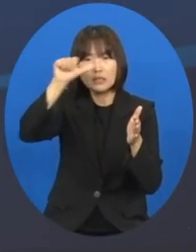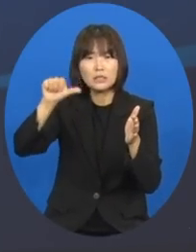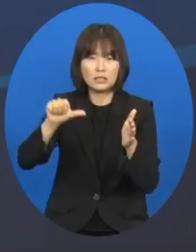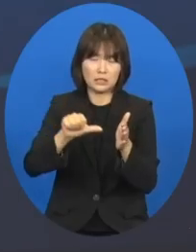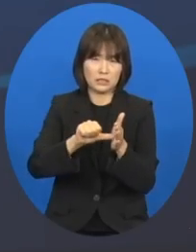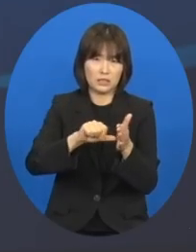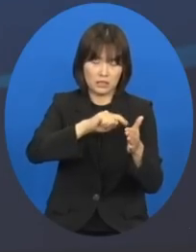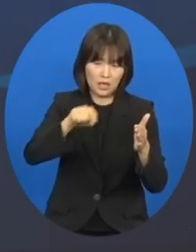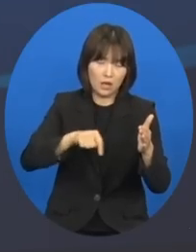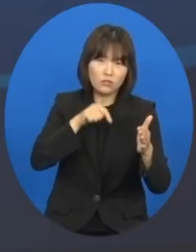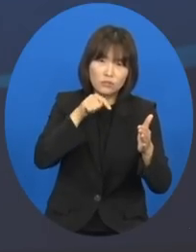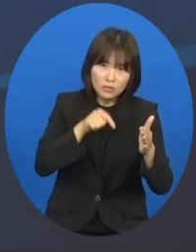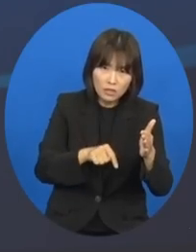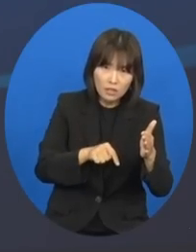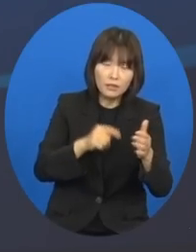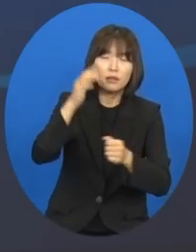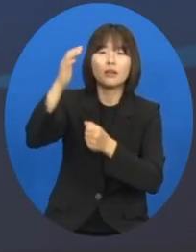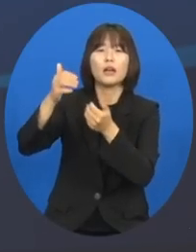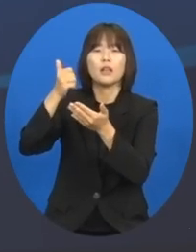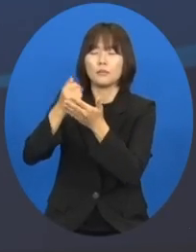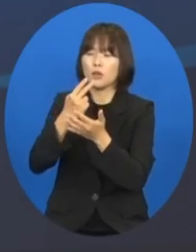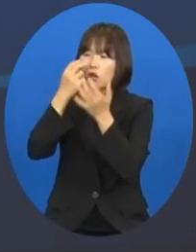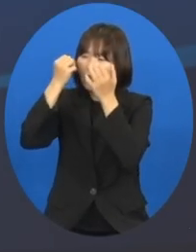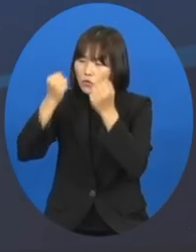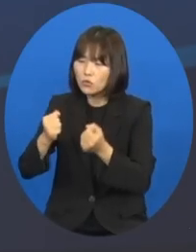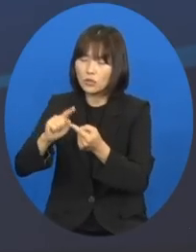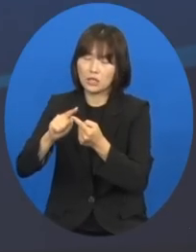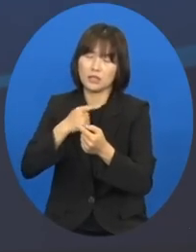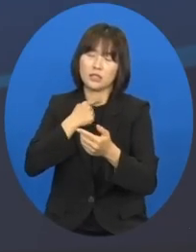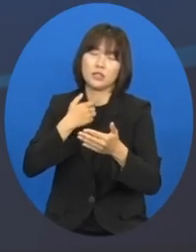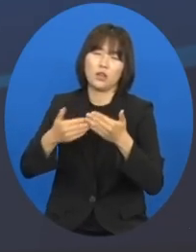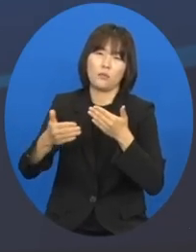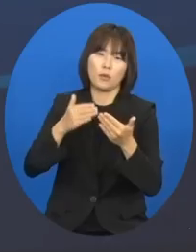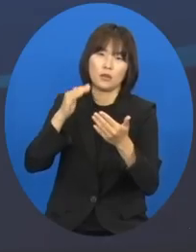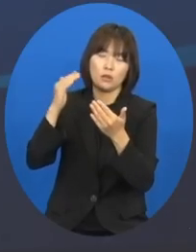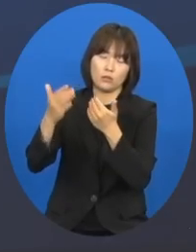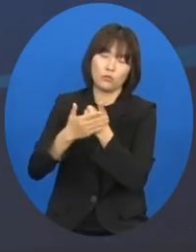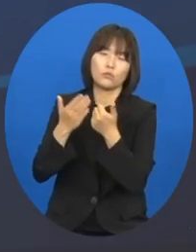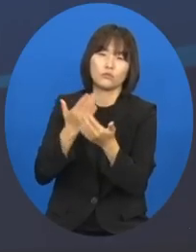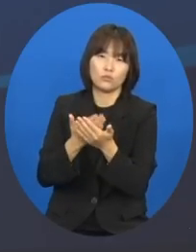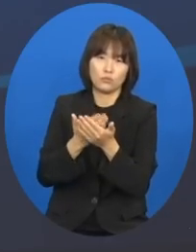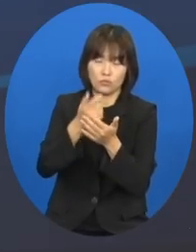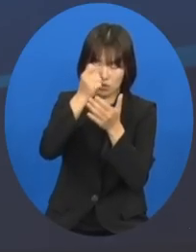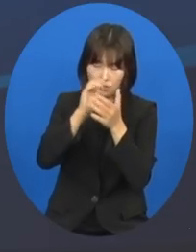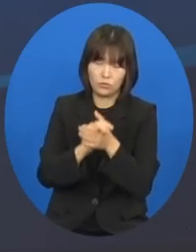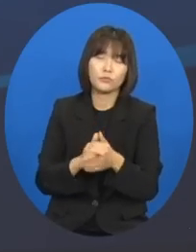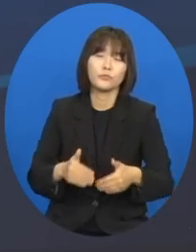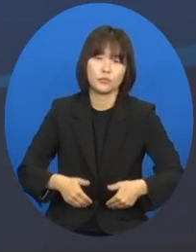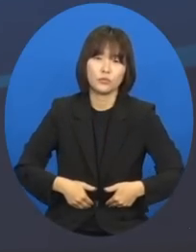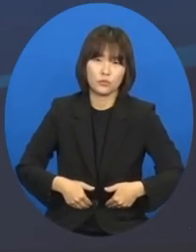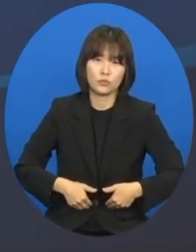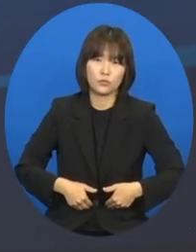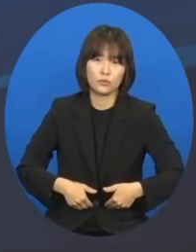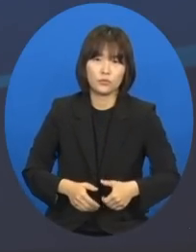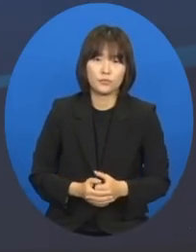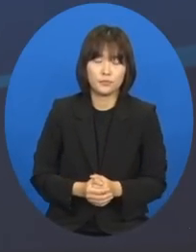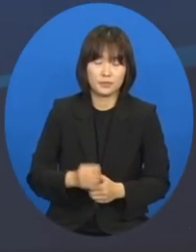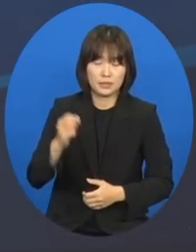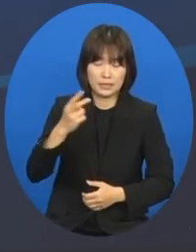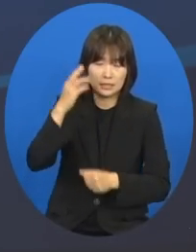의심이 생겼을지라도 하나님의 현존을 체험할 수 있게 하여 주옵소서 다시 돌아오는 아이가 될 수